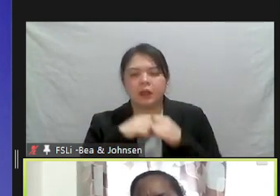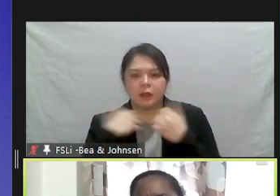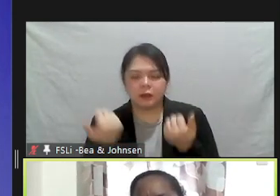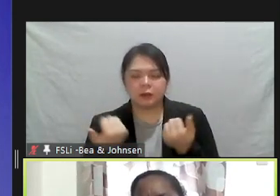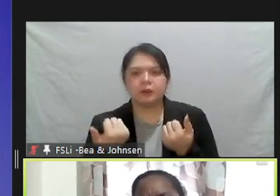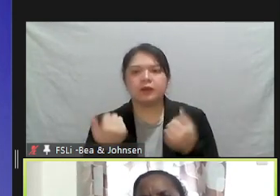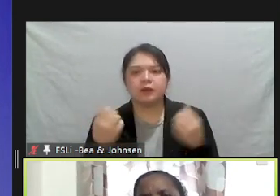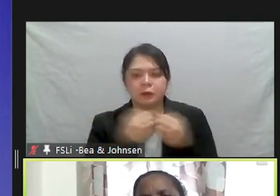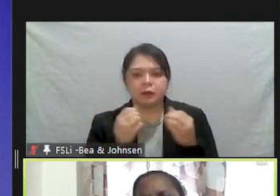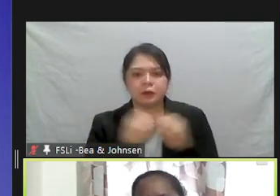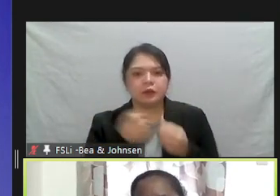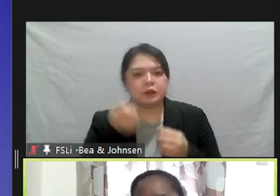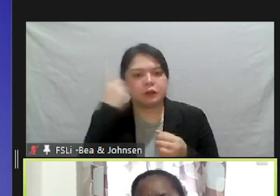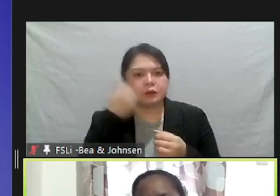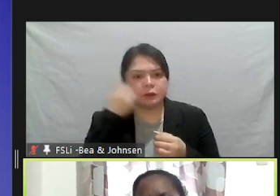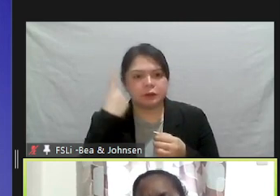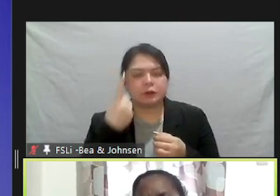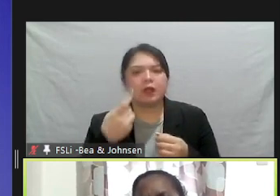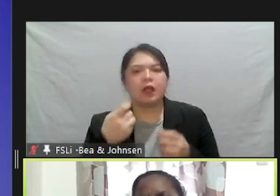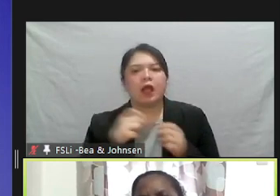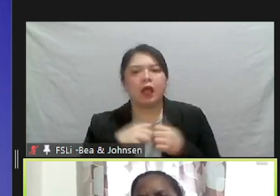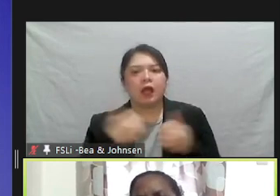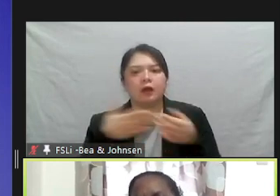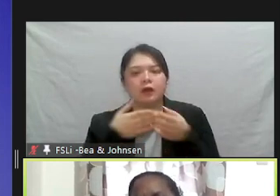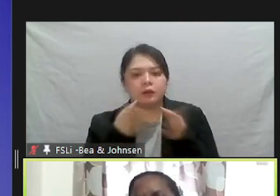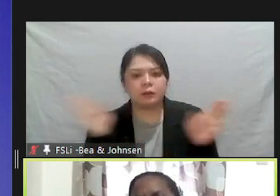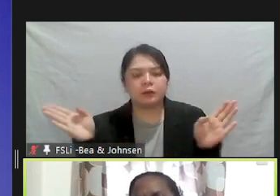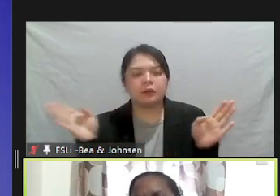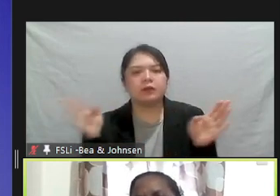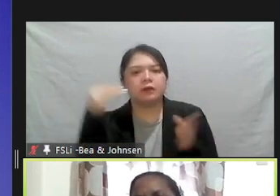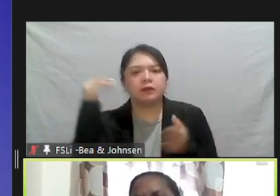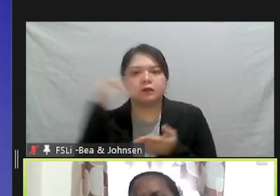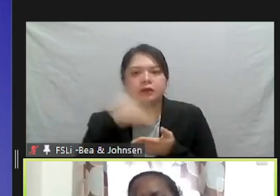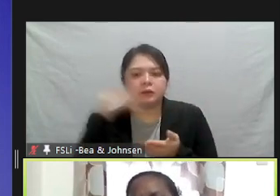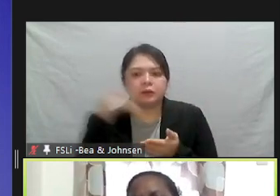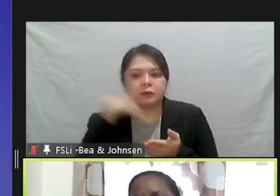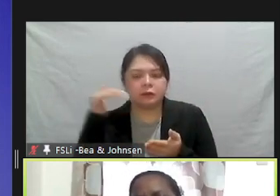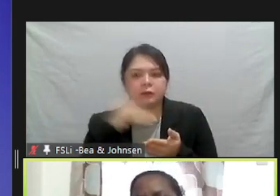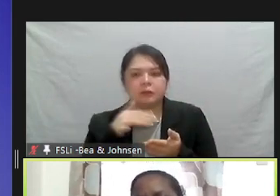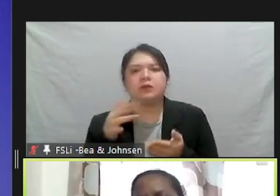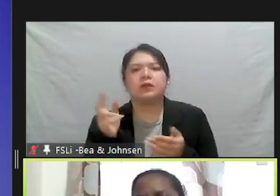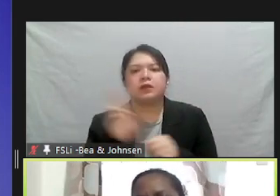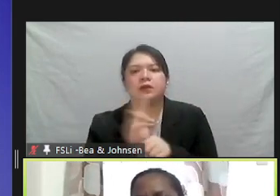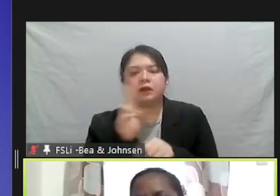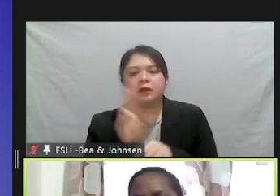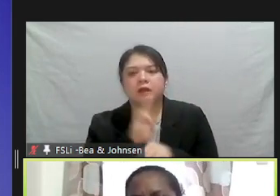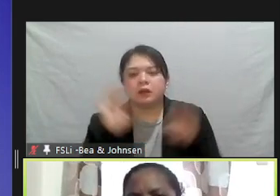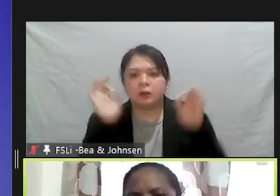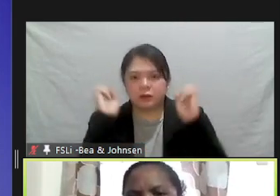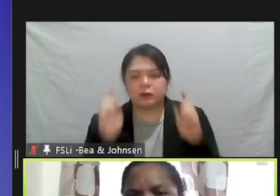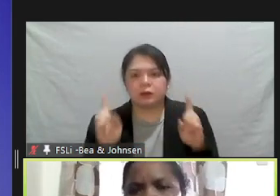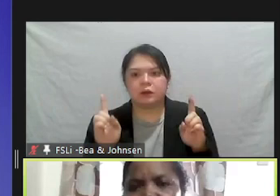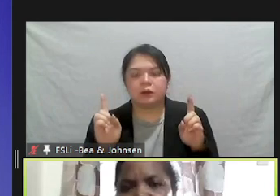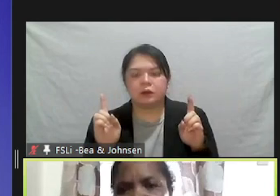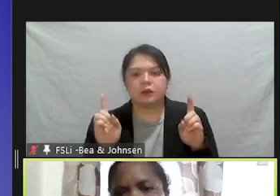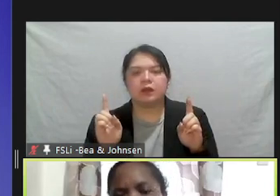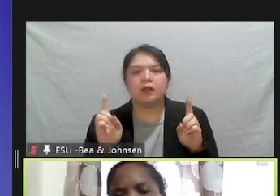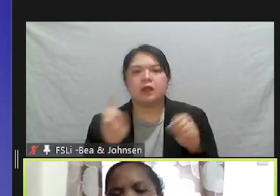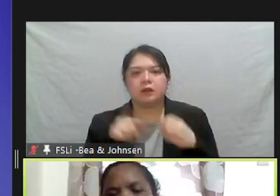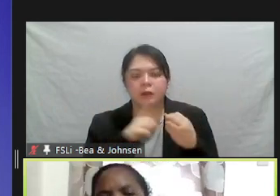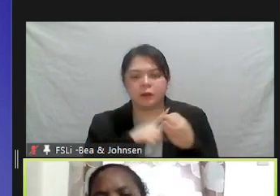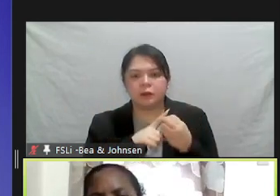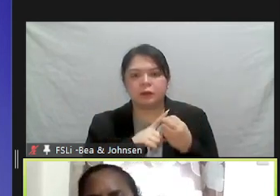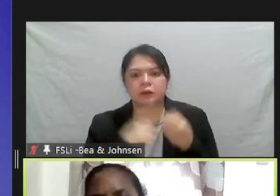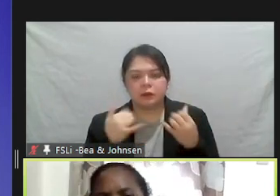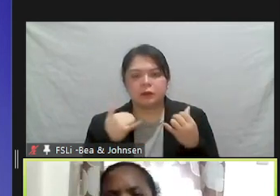mas maintindihan at mas mapalawak ang pag-aaral ng aming katutubong edukasyon bilang mga